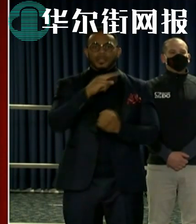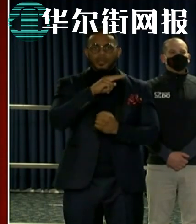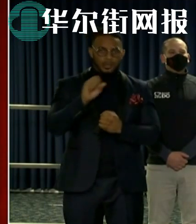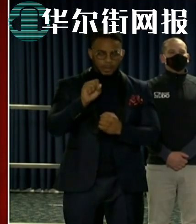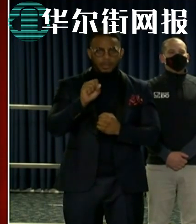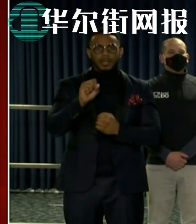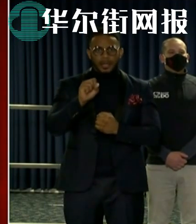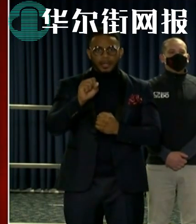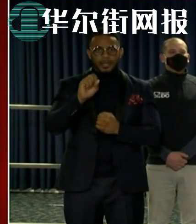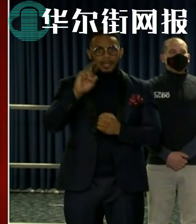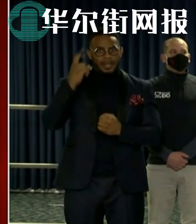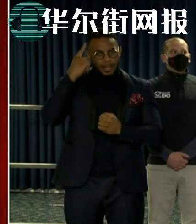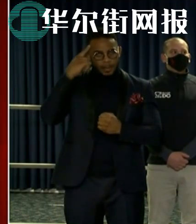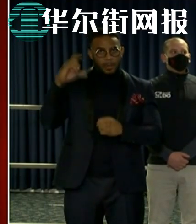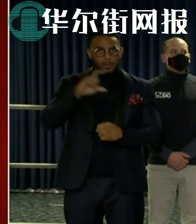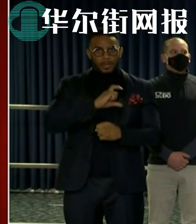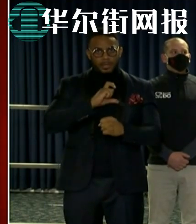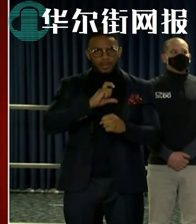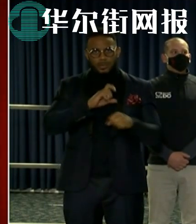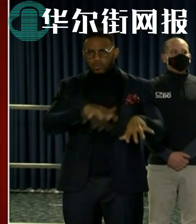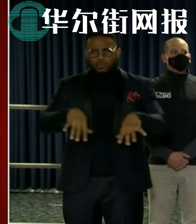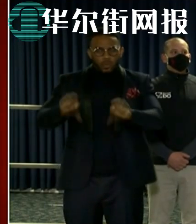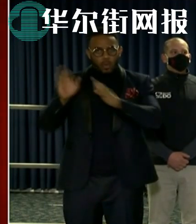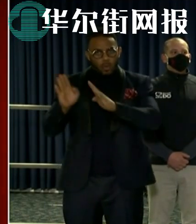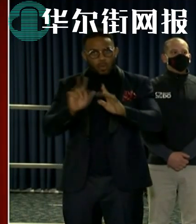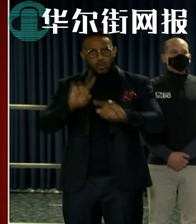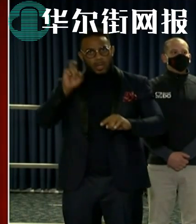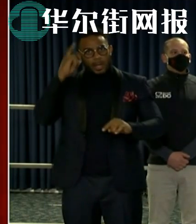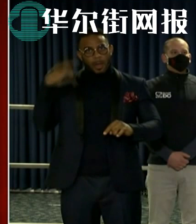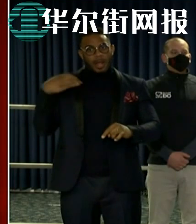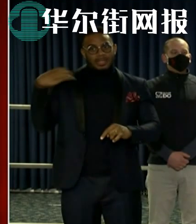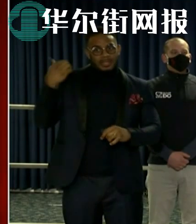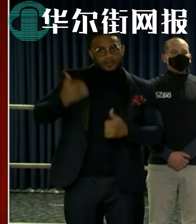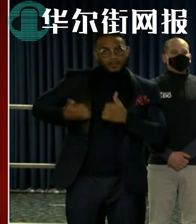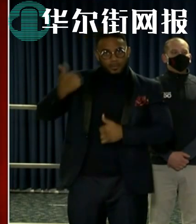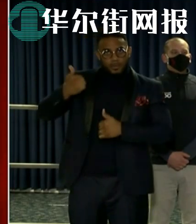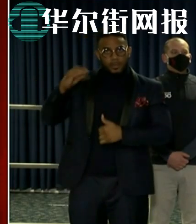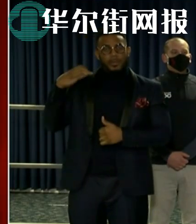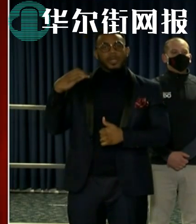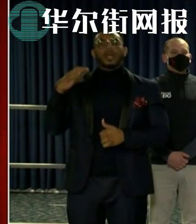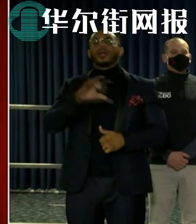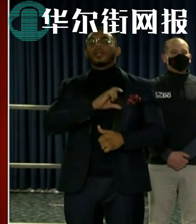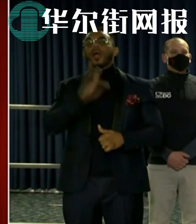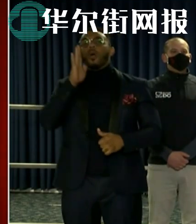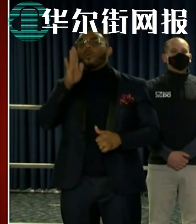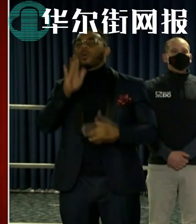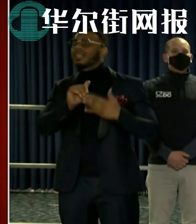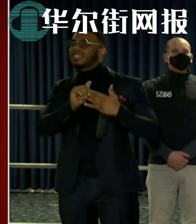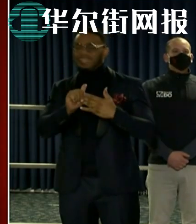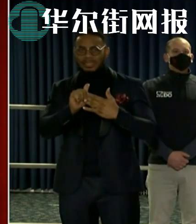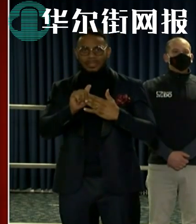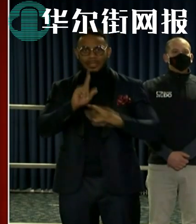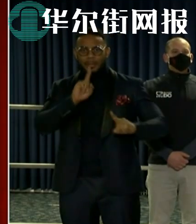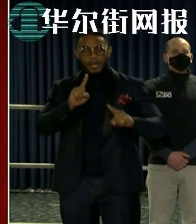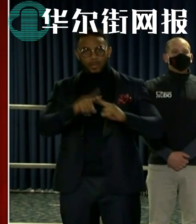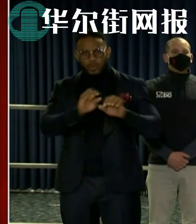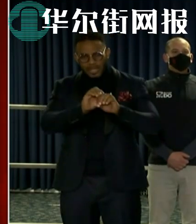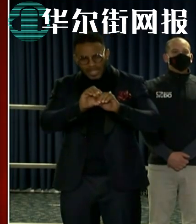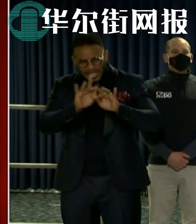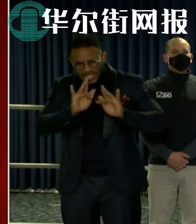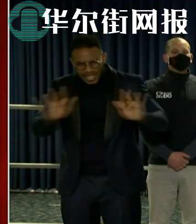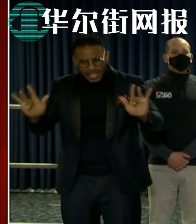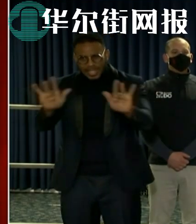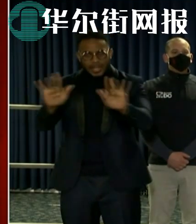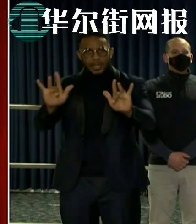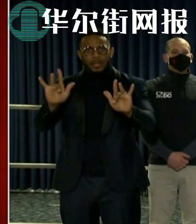底审查。他表示，该机构有一个强大的计划来解决第一修正案活动问题。但是这些大规模的骚乱